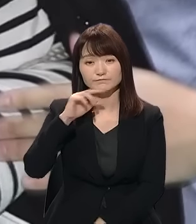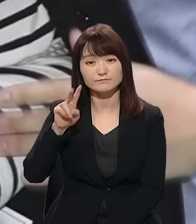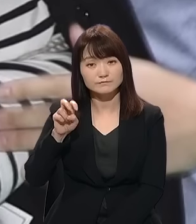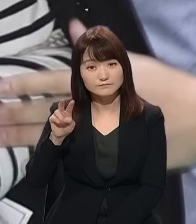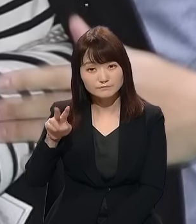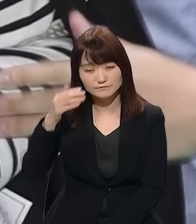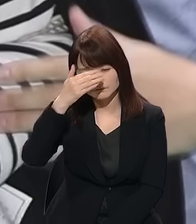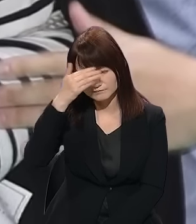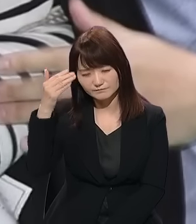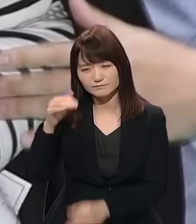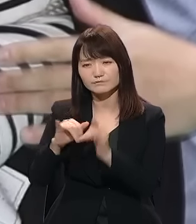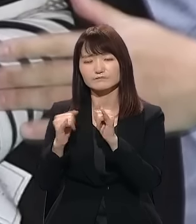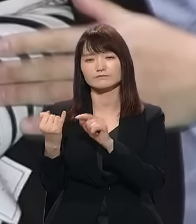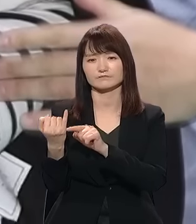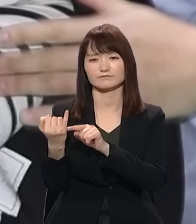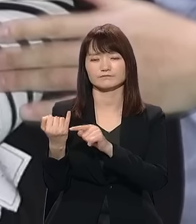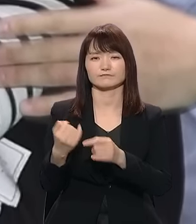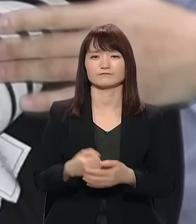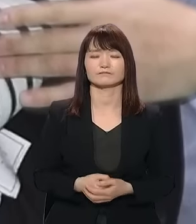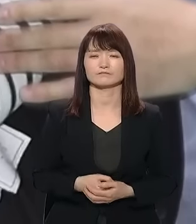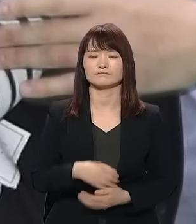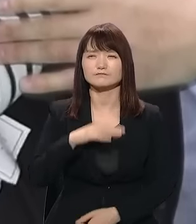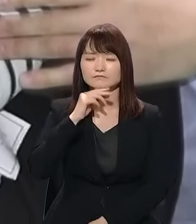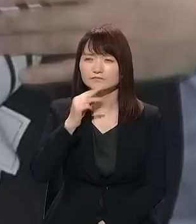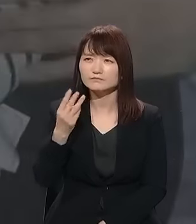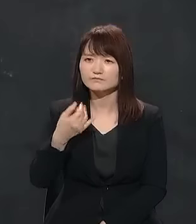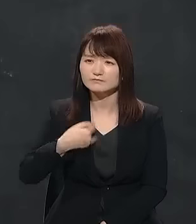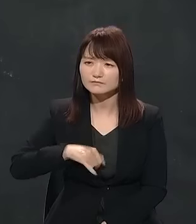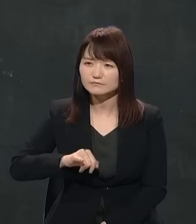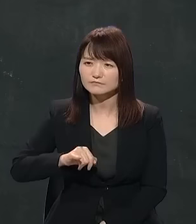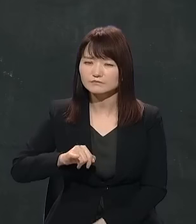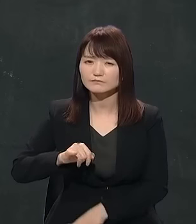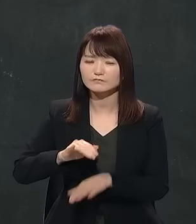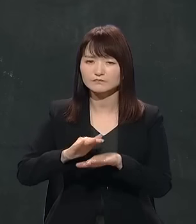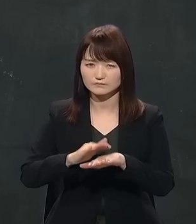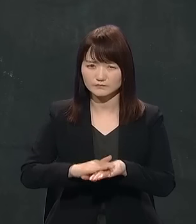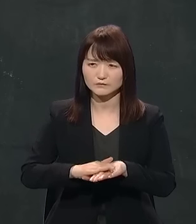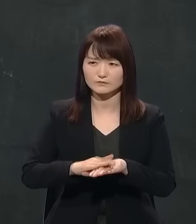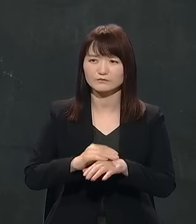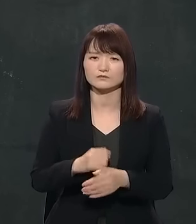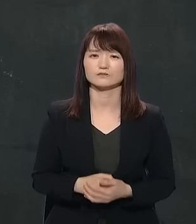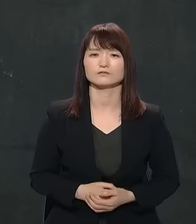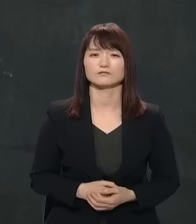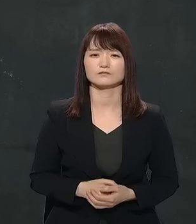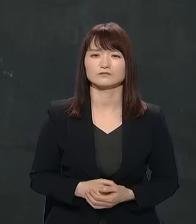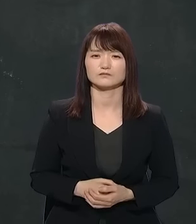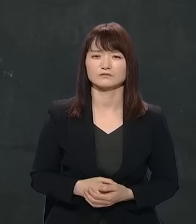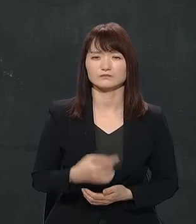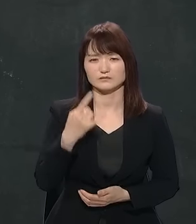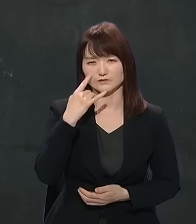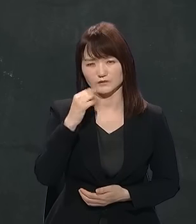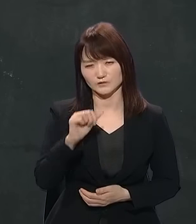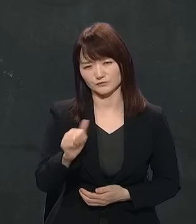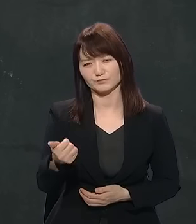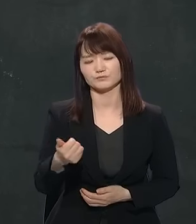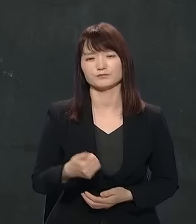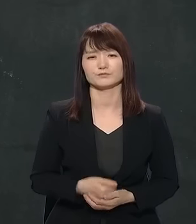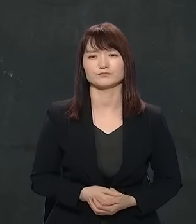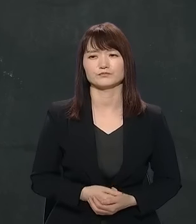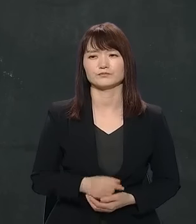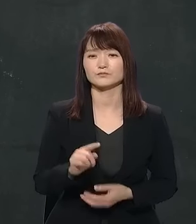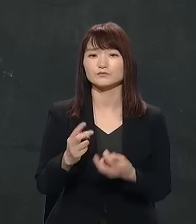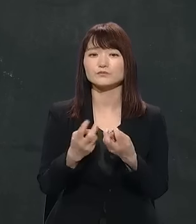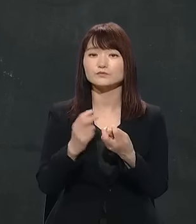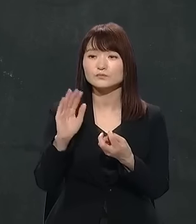젊은 여성이었습니다 세 살짜리 딸을 세상에 남겨 놓고 세상을 떠난 거예요 자 어떻게